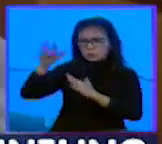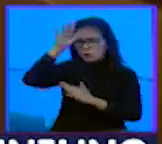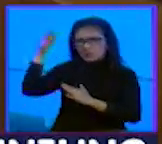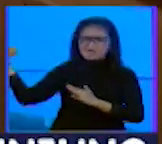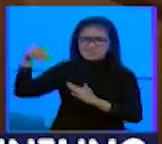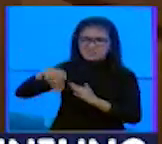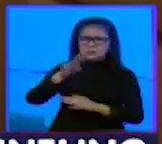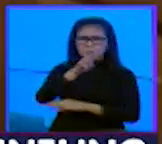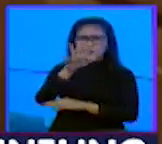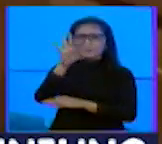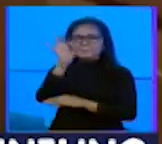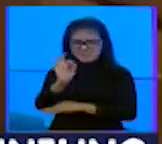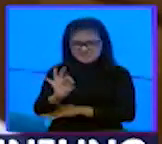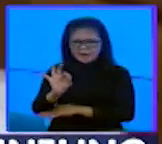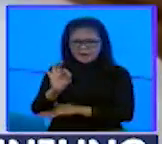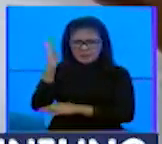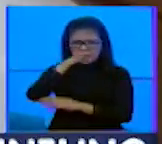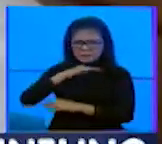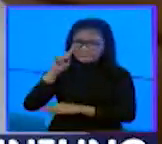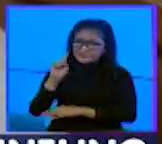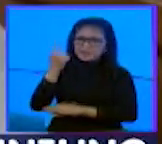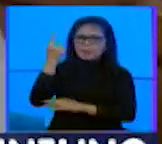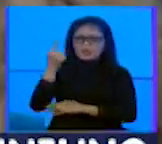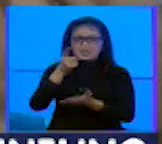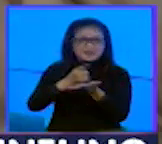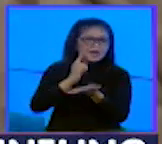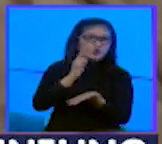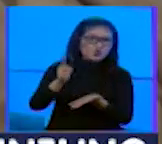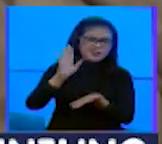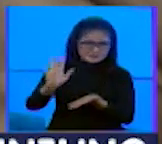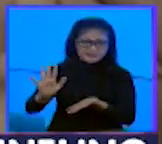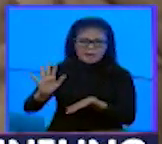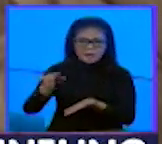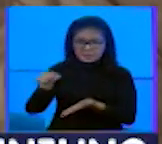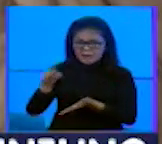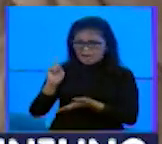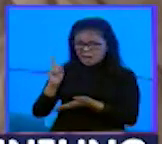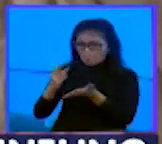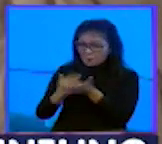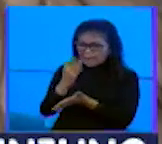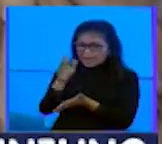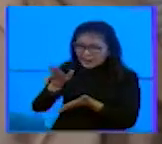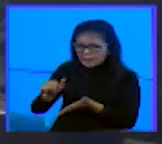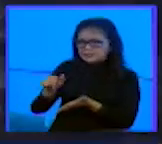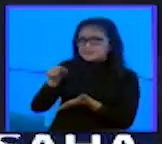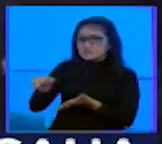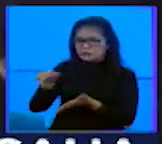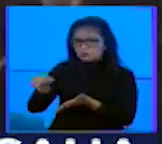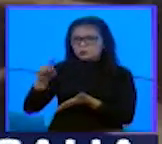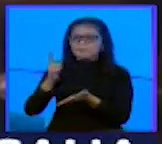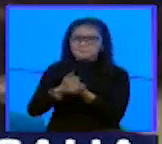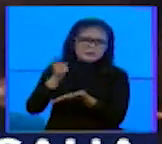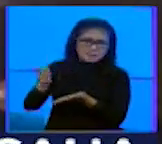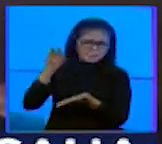Hari pertama, petugas hanya memberikan sanksi teguran kepada pemilik usaha. Apabila pelanggaran berulang, pemilik usaha akan diberikan sanksi